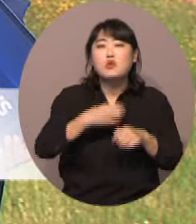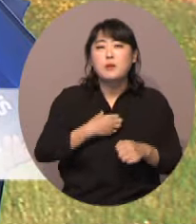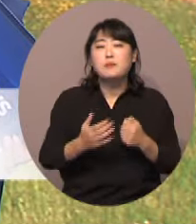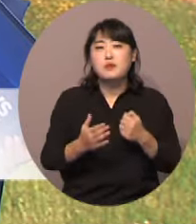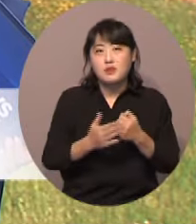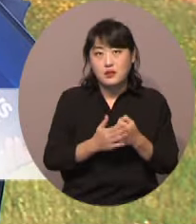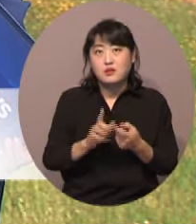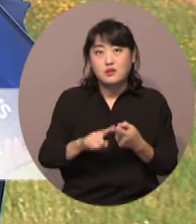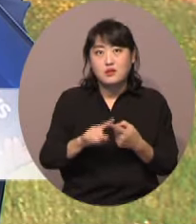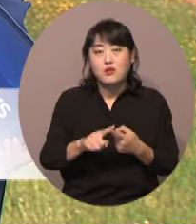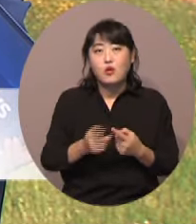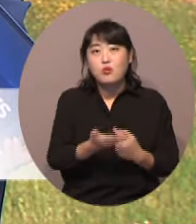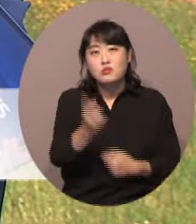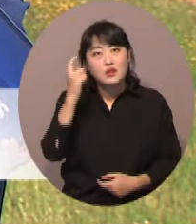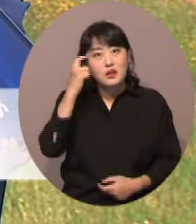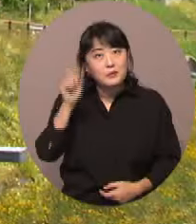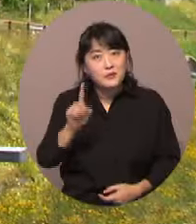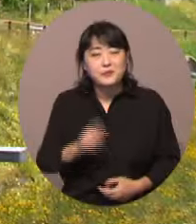기자가